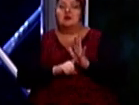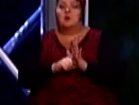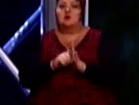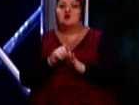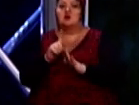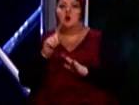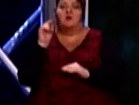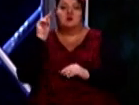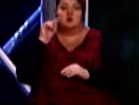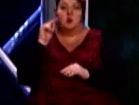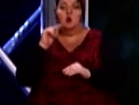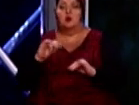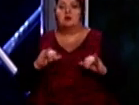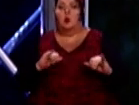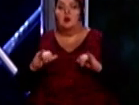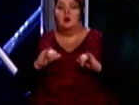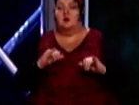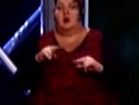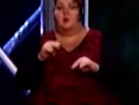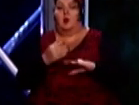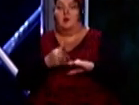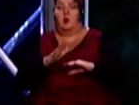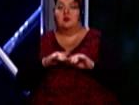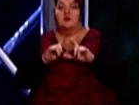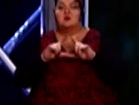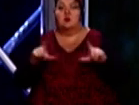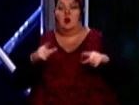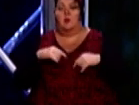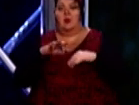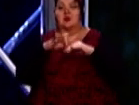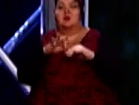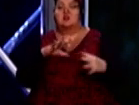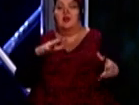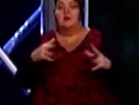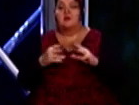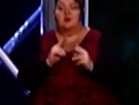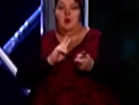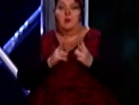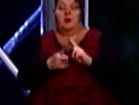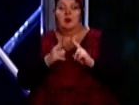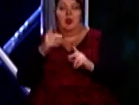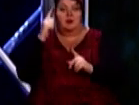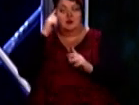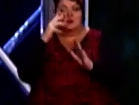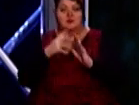започатковуються уроки толерантності по полтавським школам. Ми дійшли висновку, що міняти свідомість в плані доступності